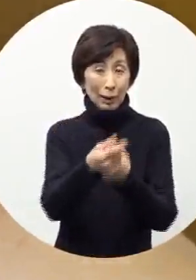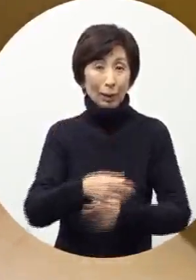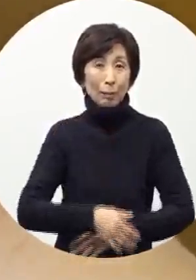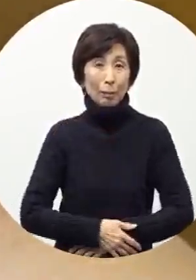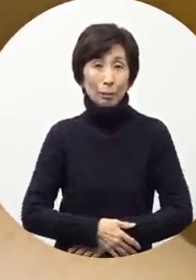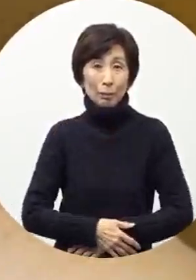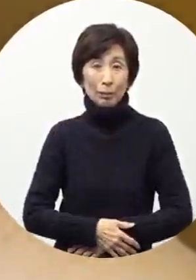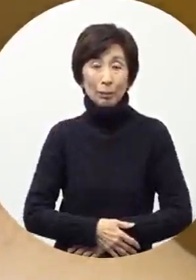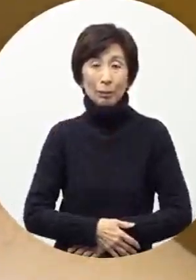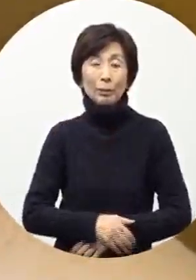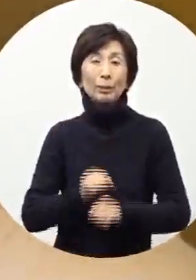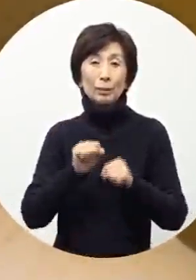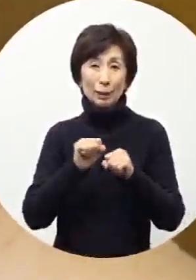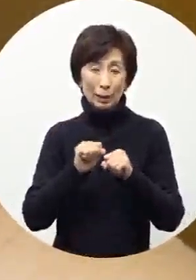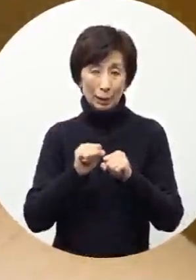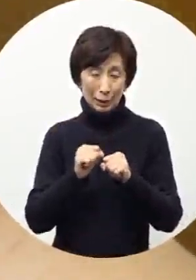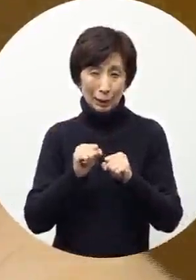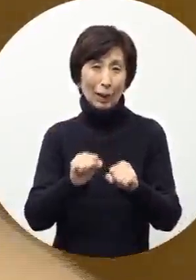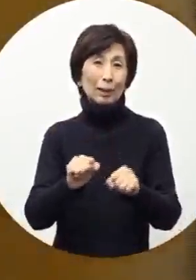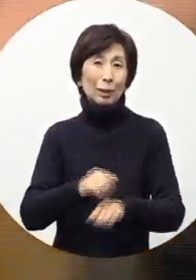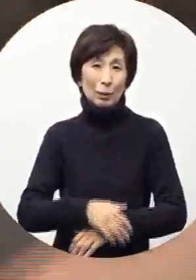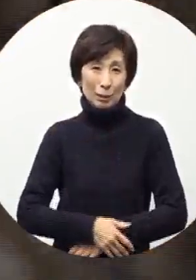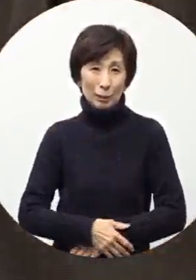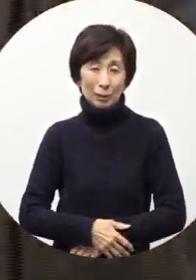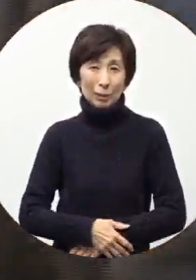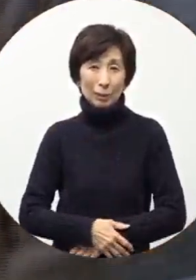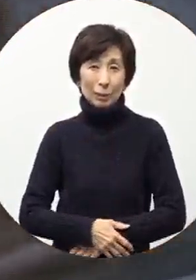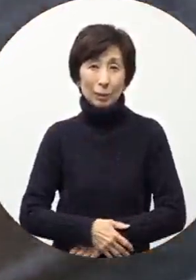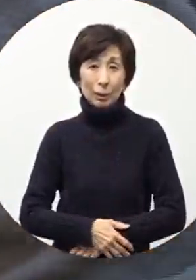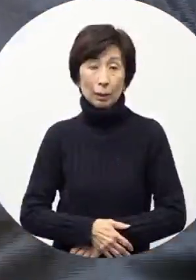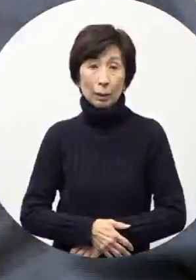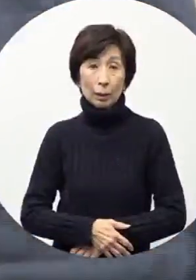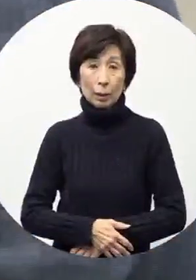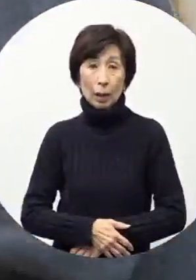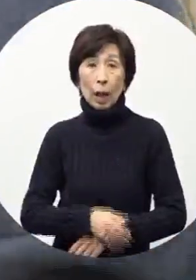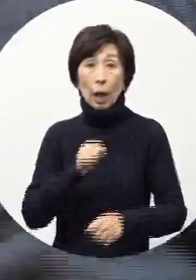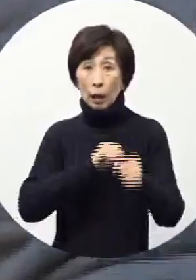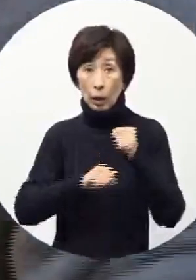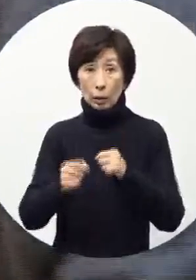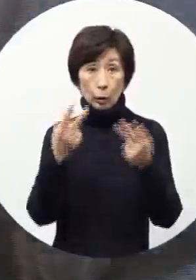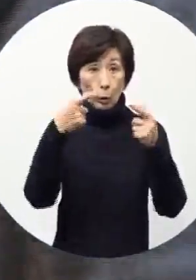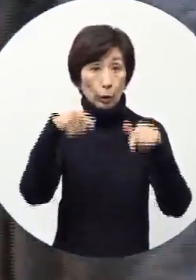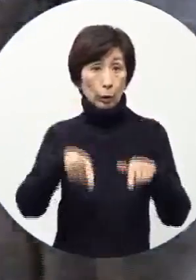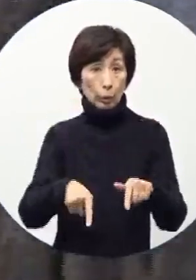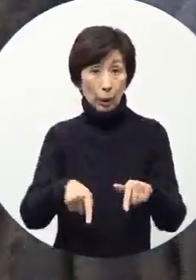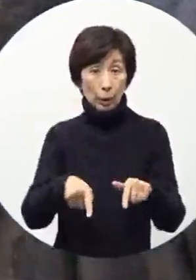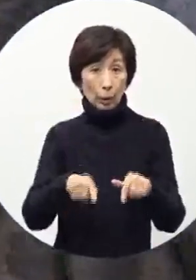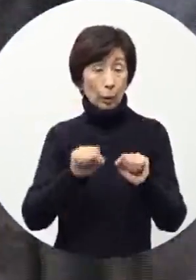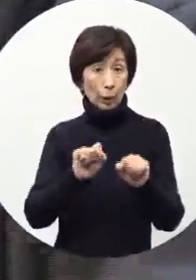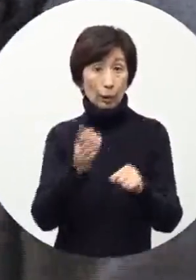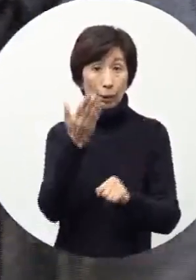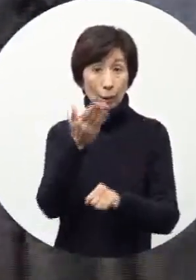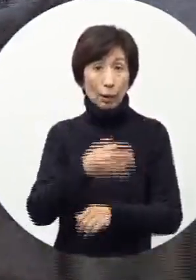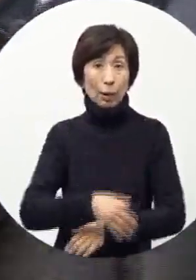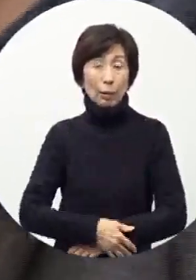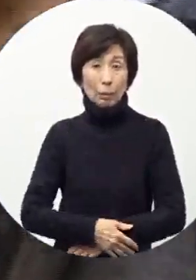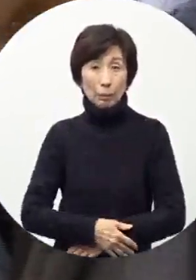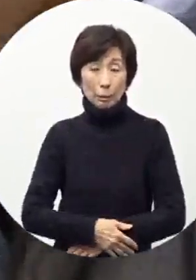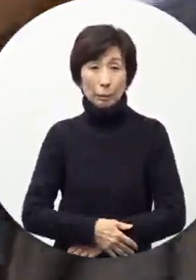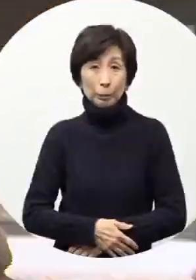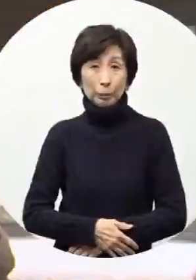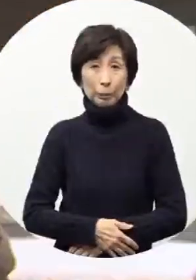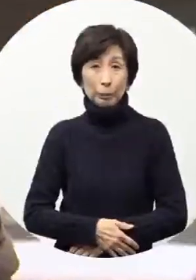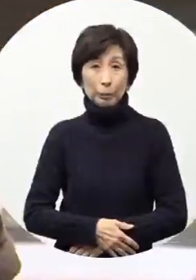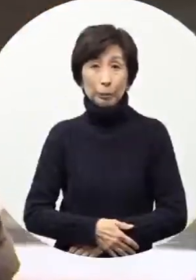ですけど、 はい、一応やらせていただいてはいるんですが、 はい、じゃあ何かそういう活動とかイベント的なこともなんかやられたりとかすることあるんです